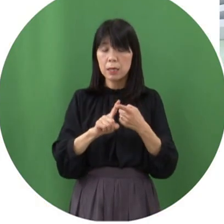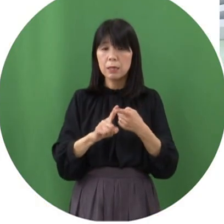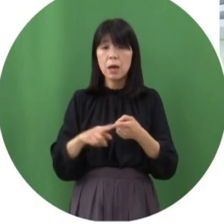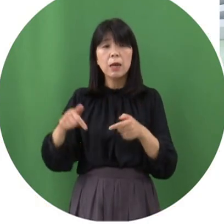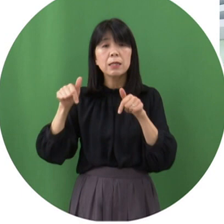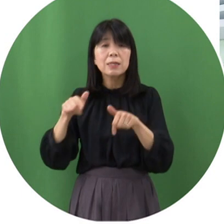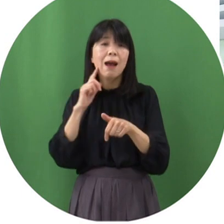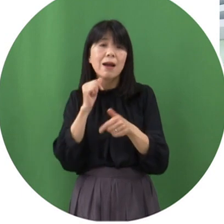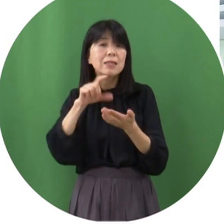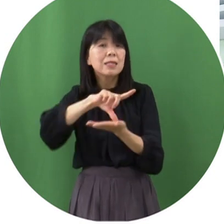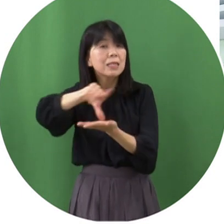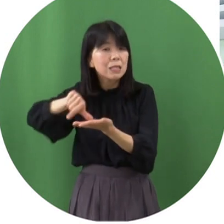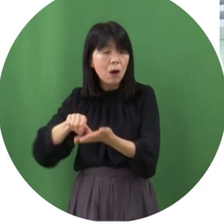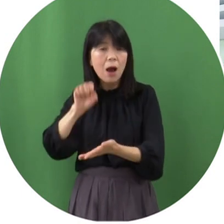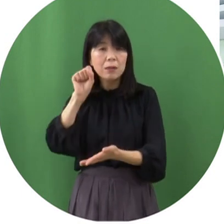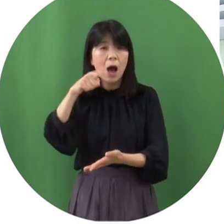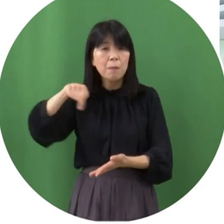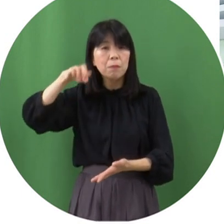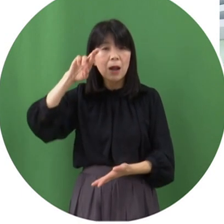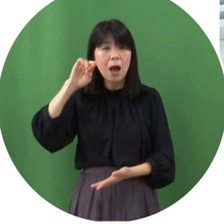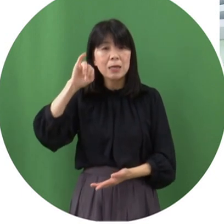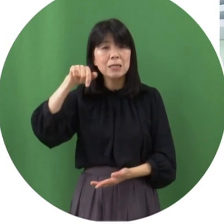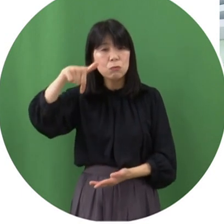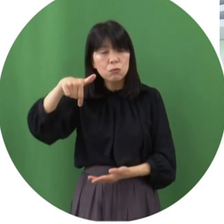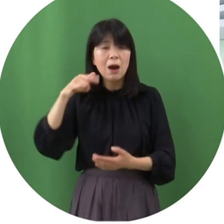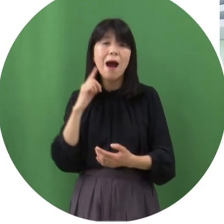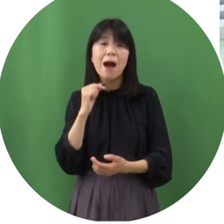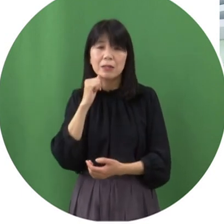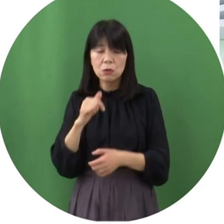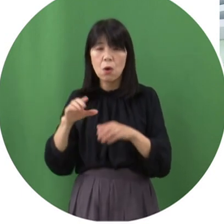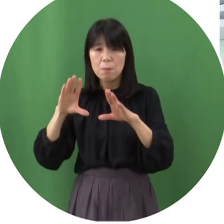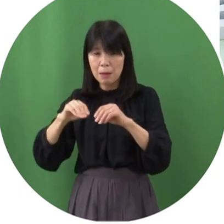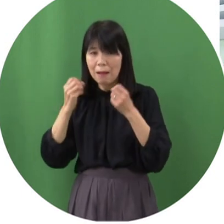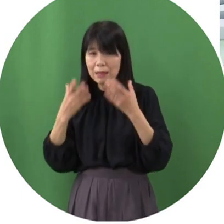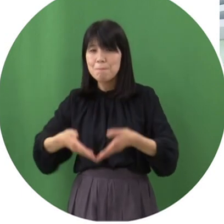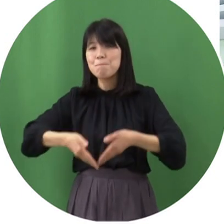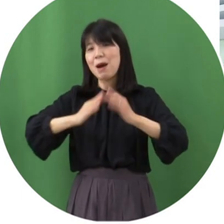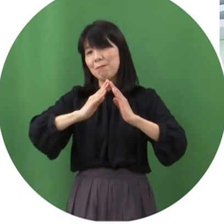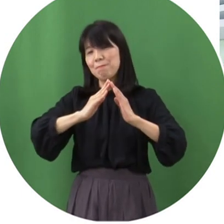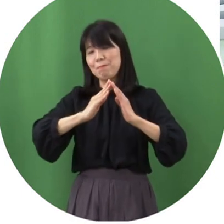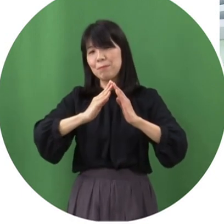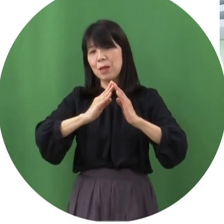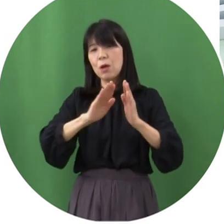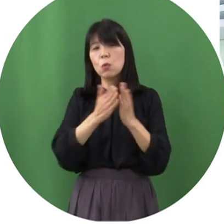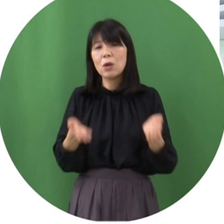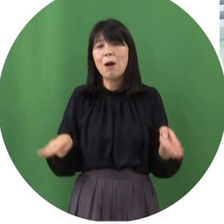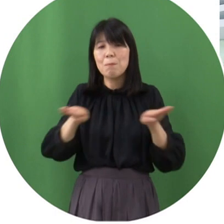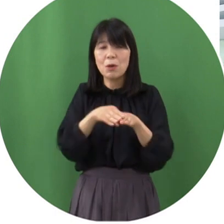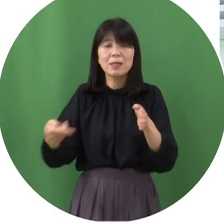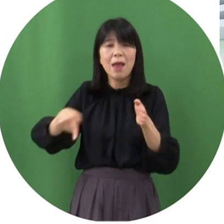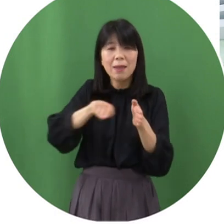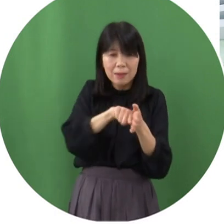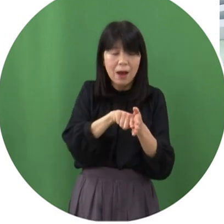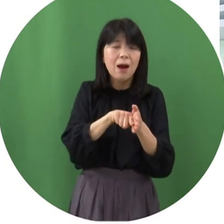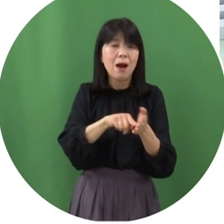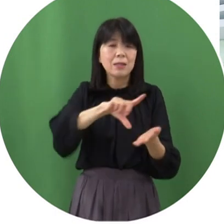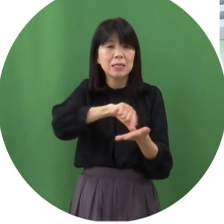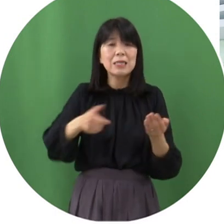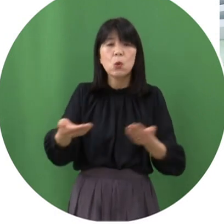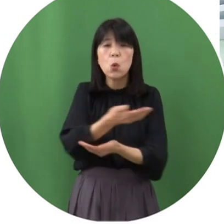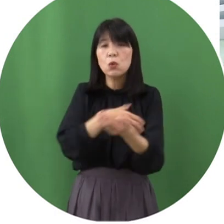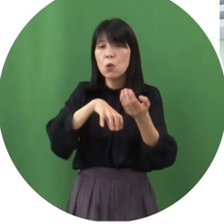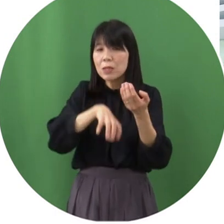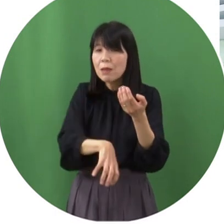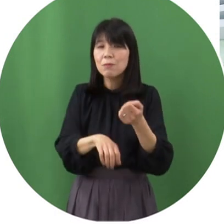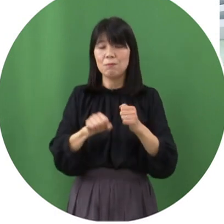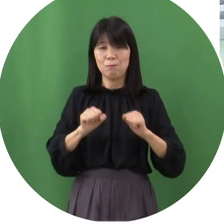ではサンライフ明石をリニューアルし、図書館を併設する地域交流拠点を建設する予定で、2026